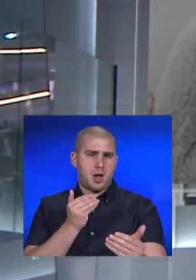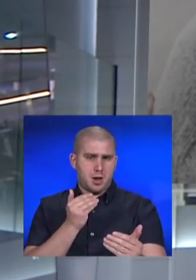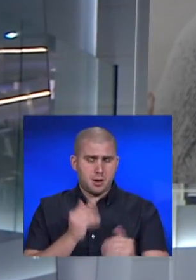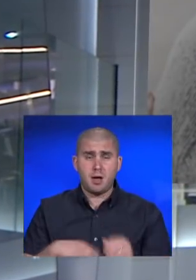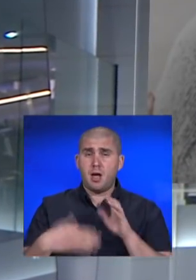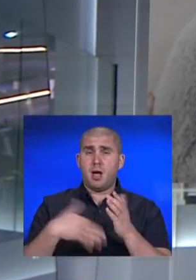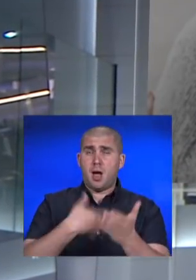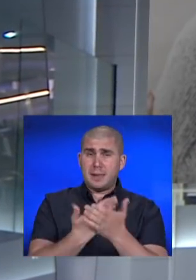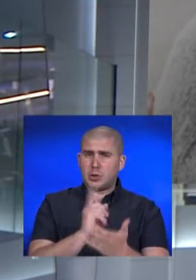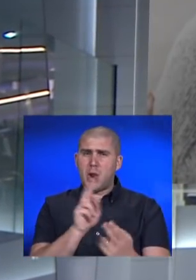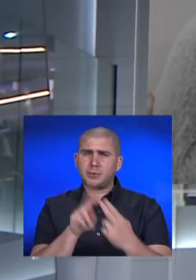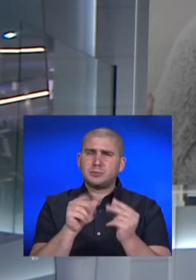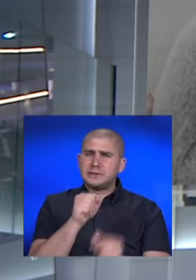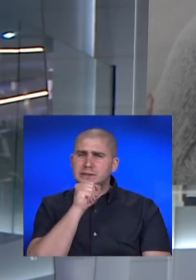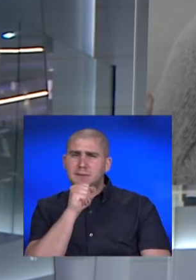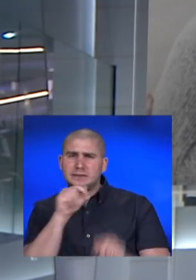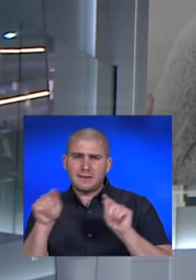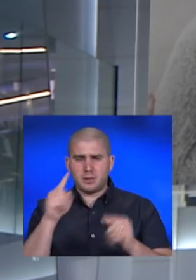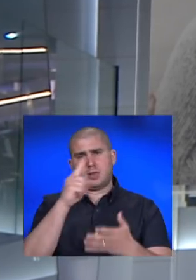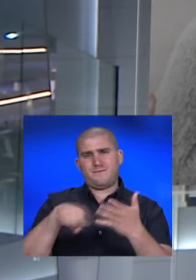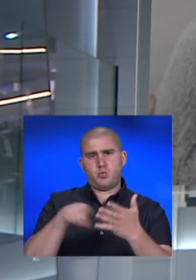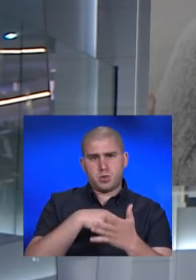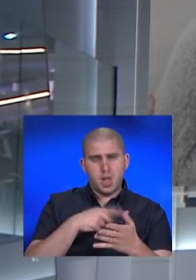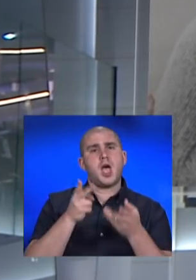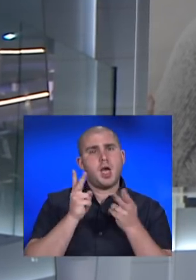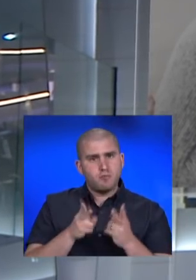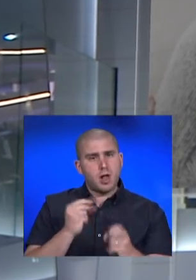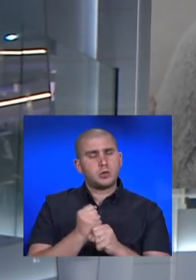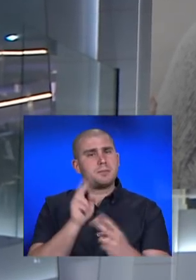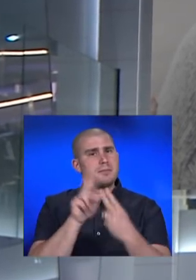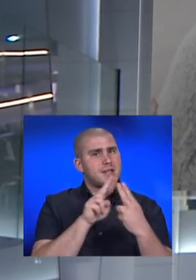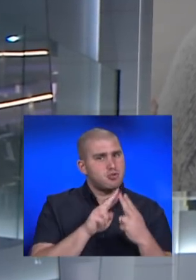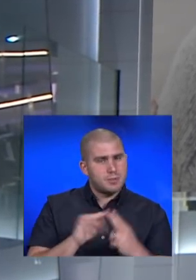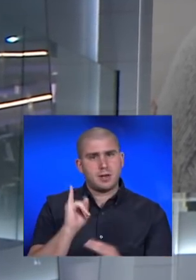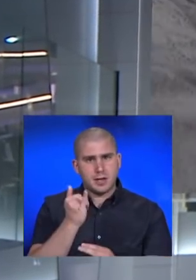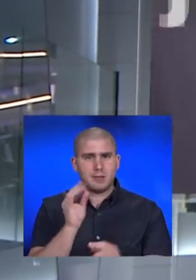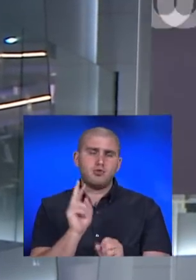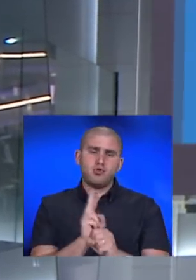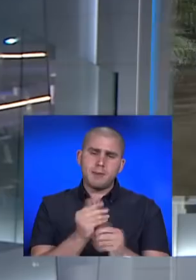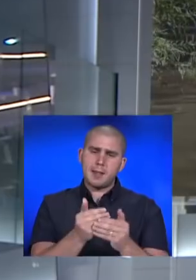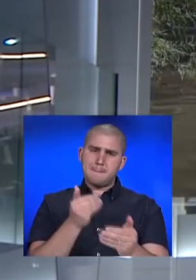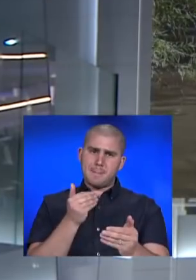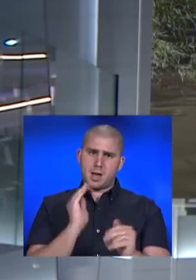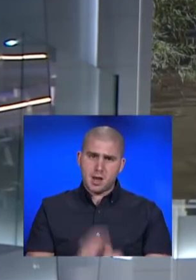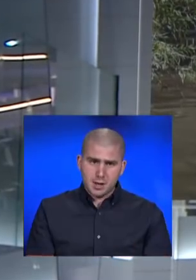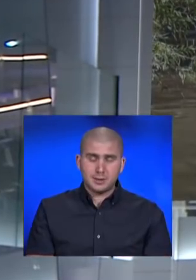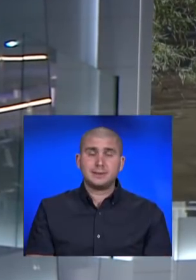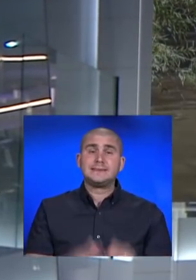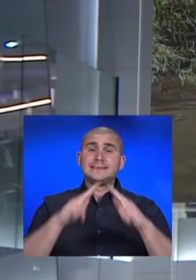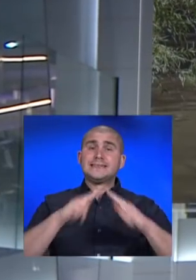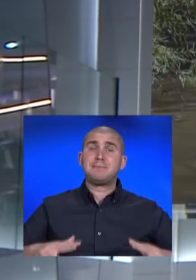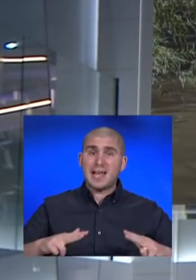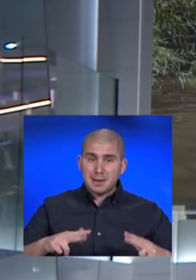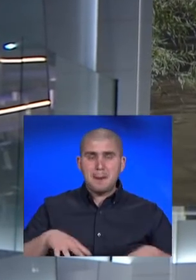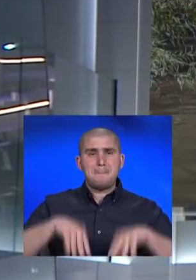להיפגש עם סבים וסבתות תבוטל. אפשר יהיה לערוך מפגשים כאלה בשמירת מרחק. צימרים, פארקים ושמורות הטבע